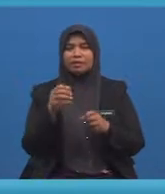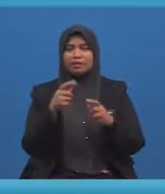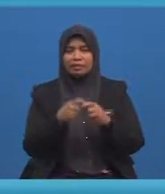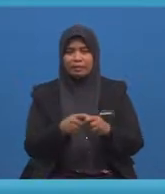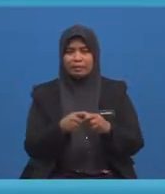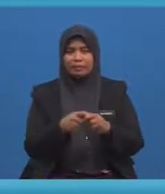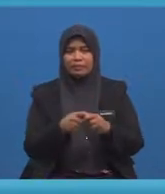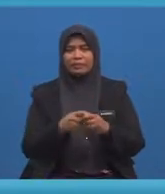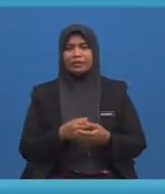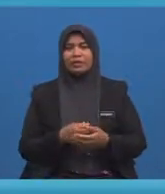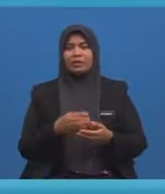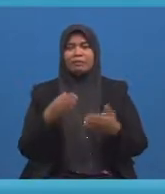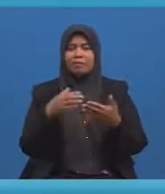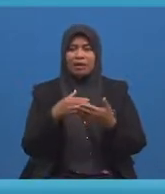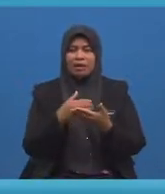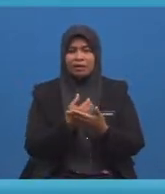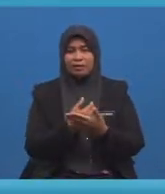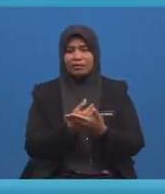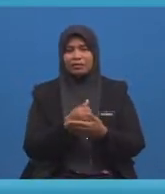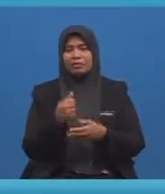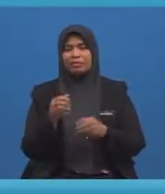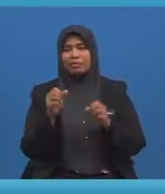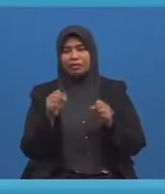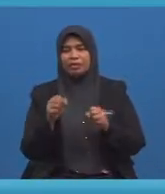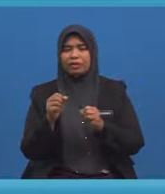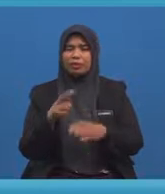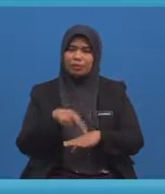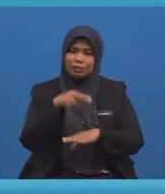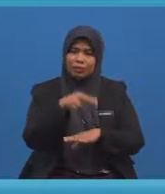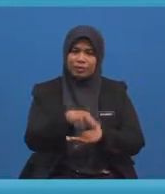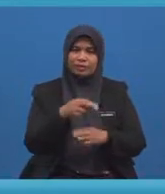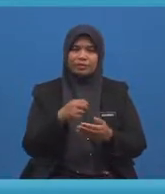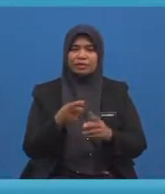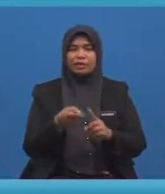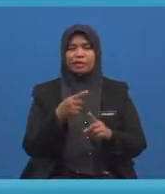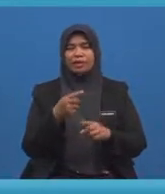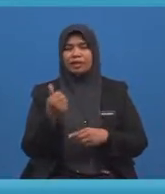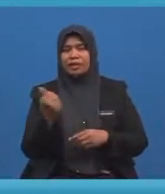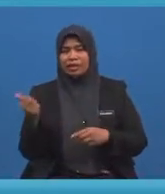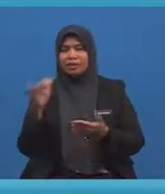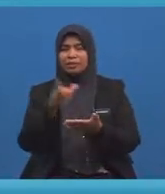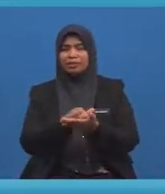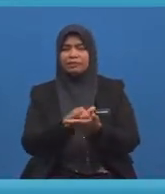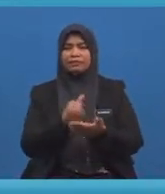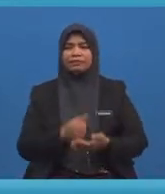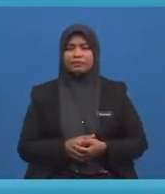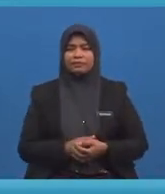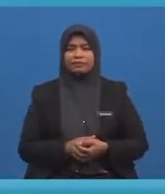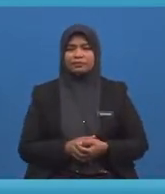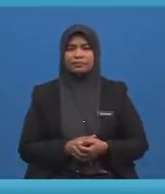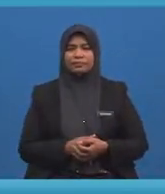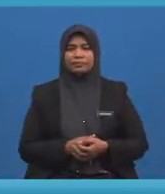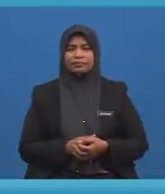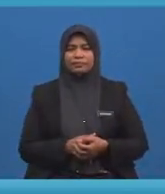tetap, baru kamu dibenarkan turun daripada alat penimbang